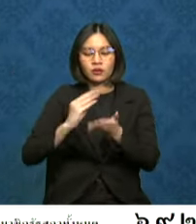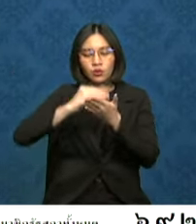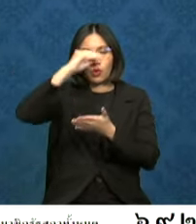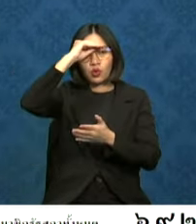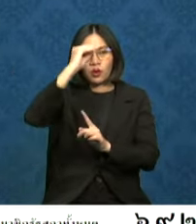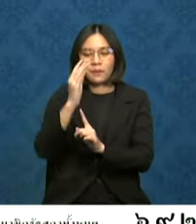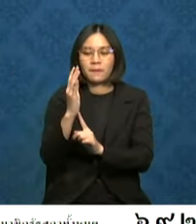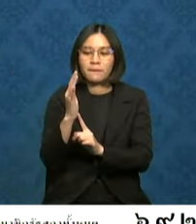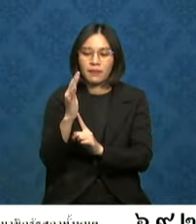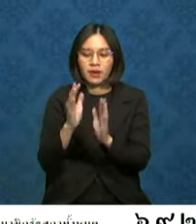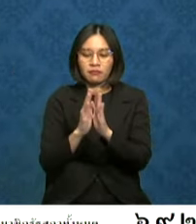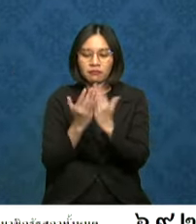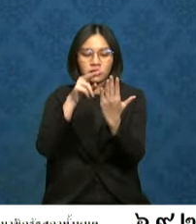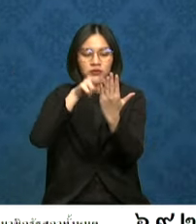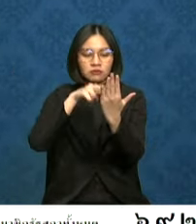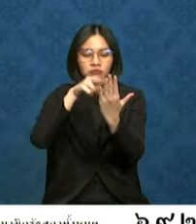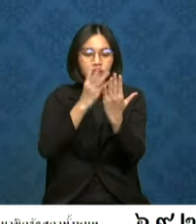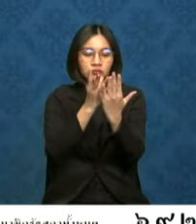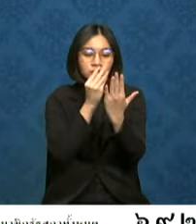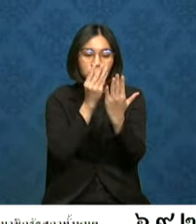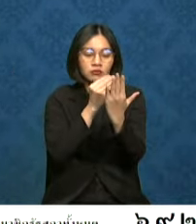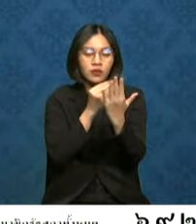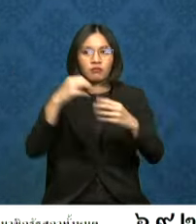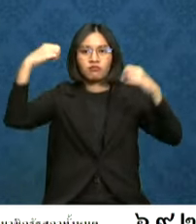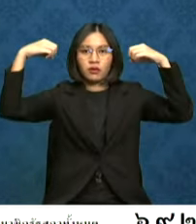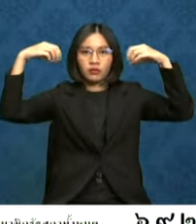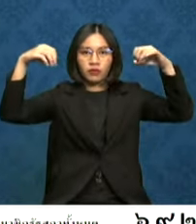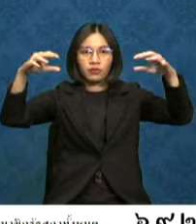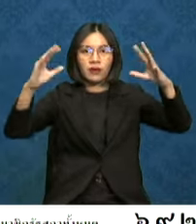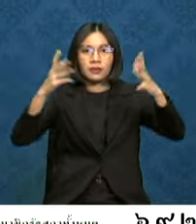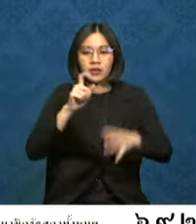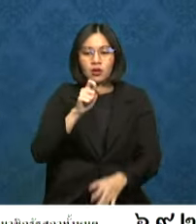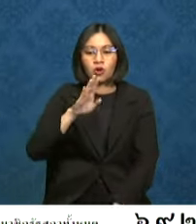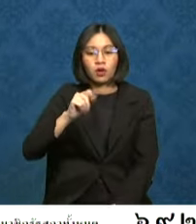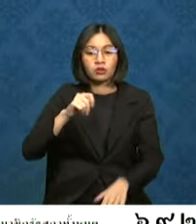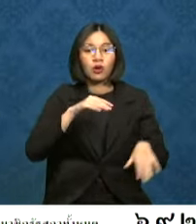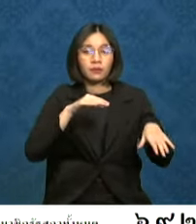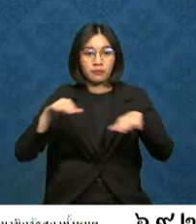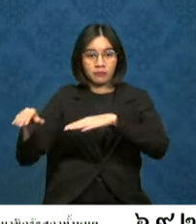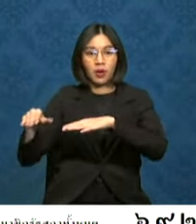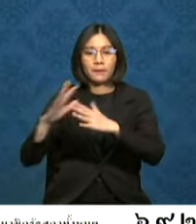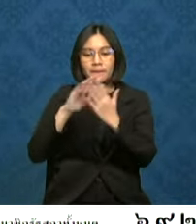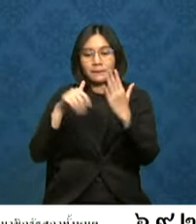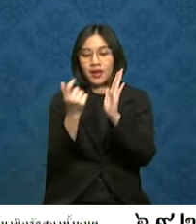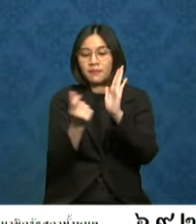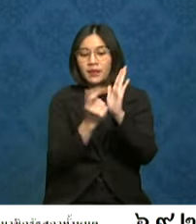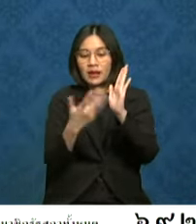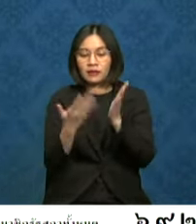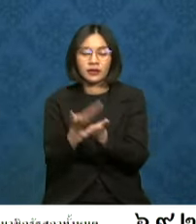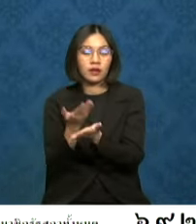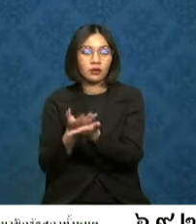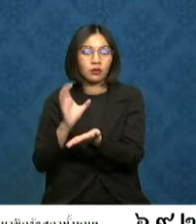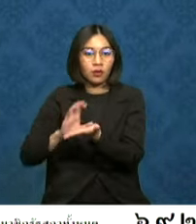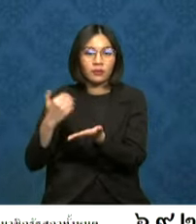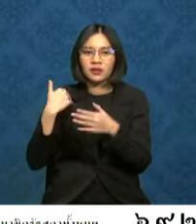ต้องจดเทียเพื่ออาน้างสือชาบานไม่มไฟาใช้แต่ออบอตอเองมีความพร้อมเข้าแผนเรียบร้อยมีงบประมาณ